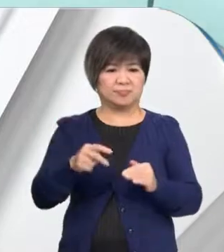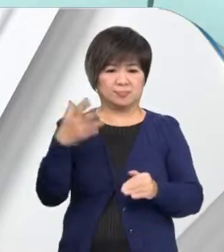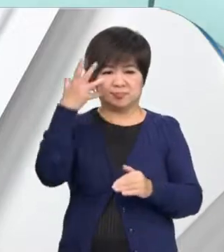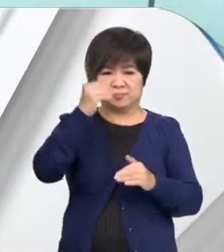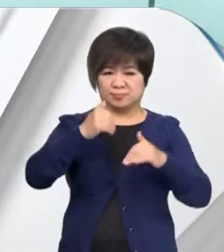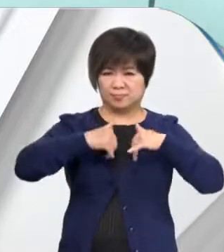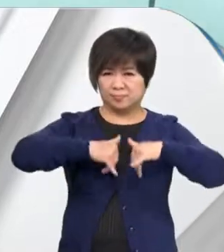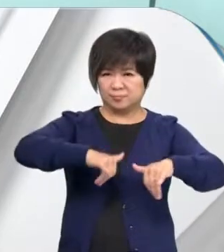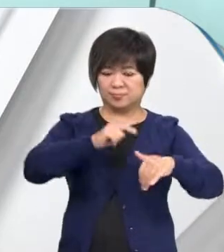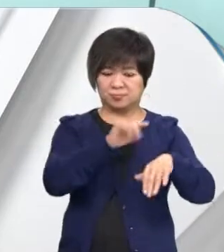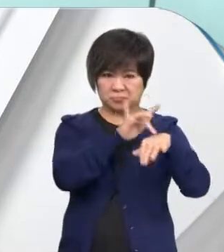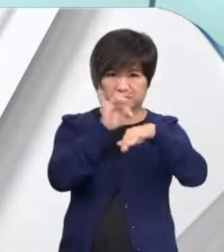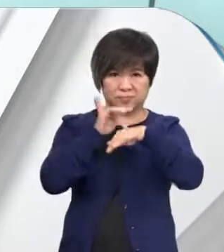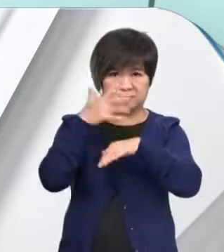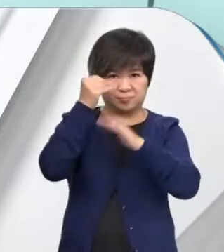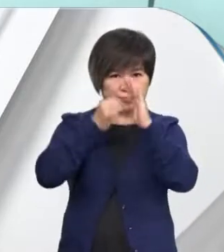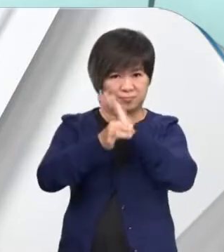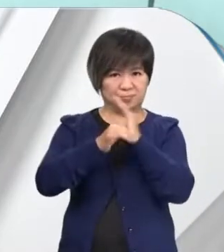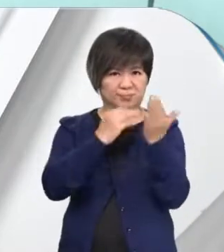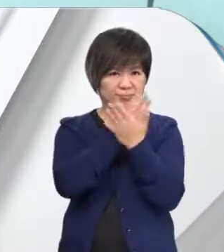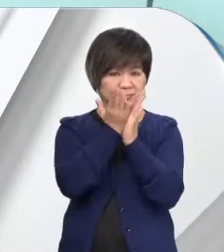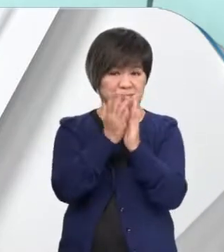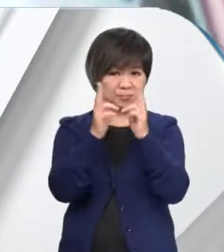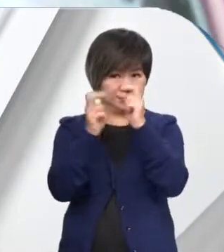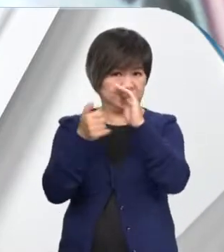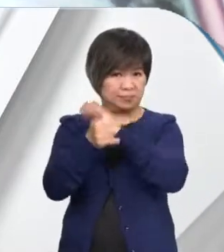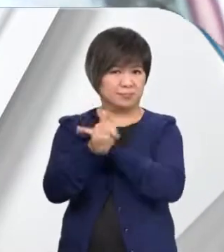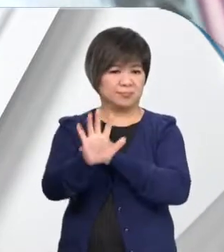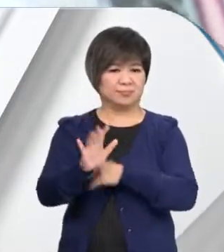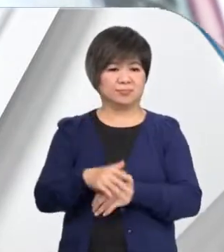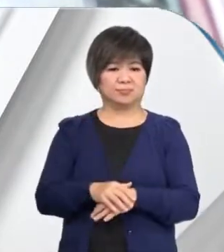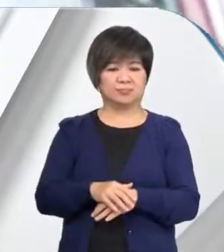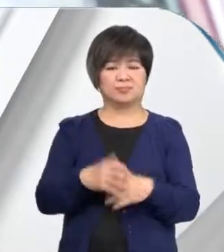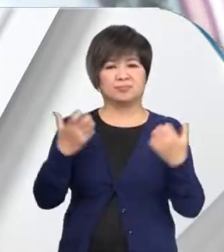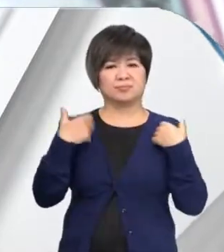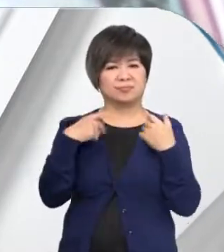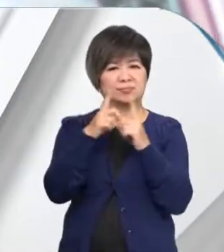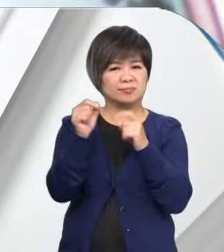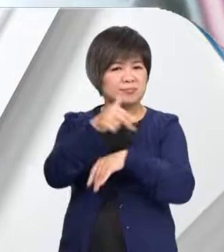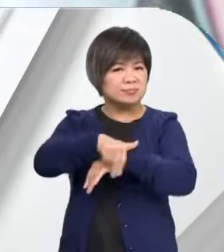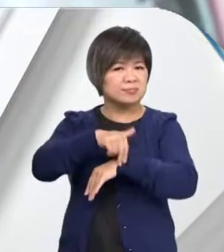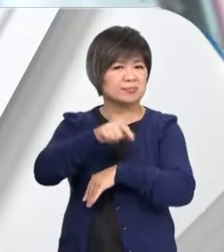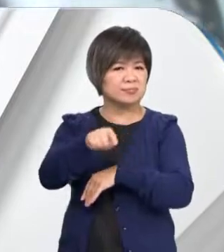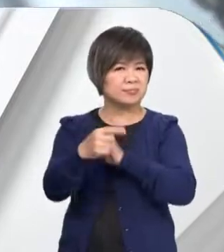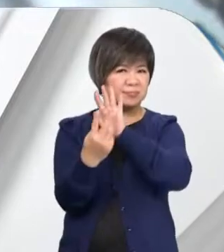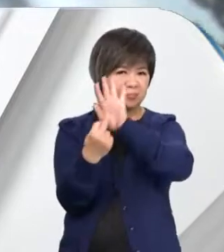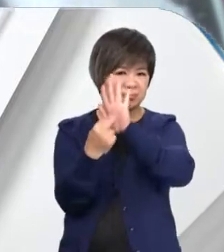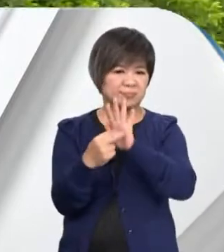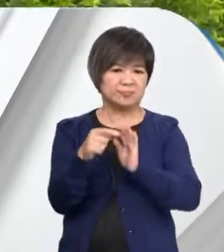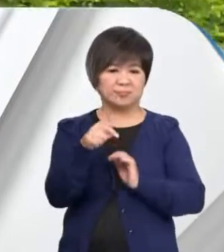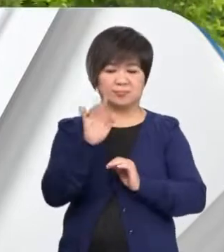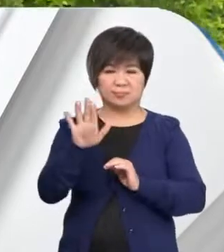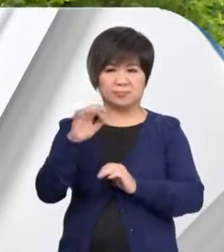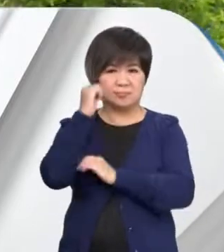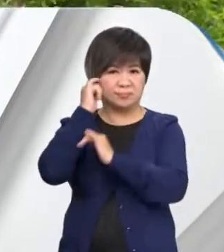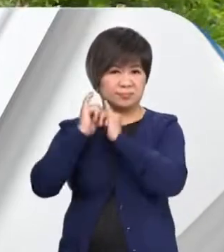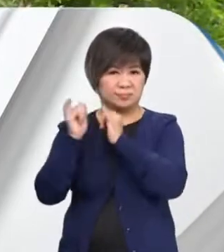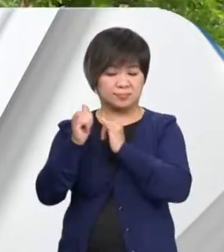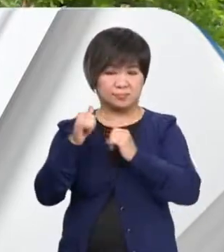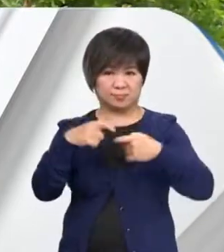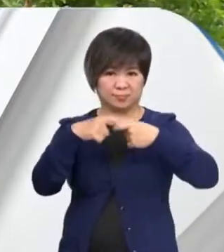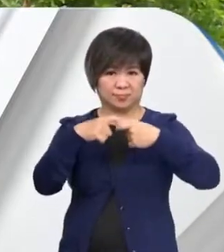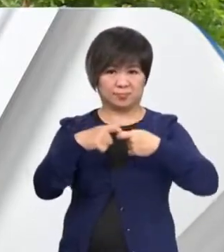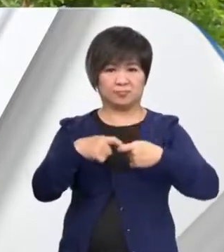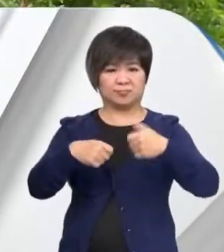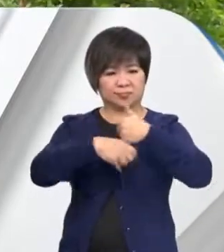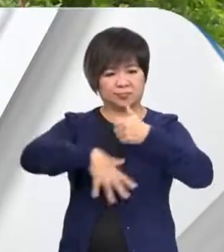都认识老窝老店家也系苗。负责理场的工作人员都强调，想要留菜地见面，也是组织合作，争